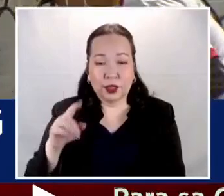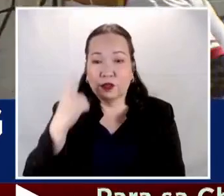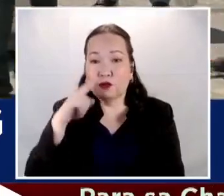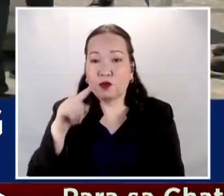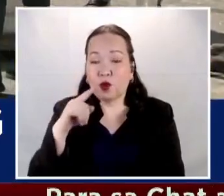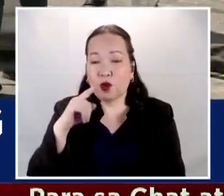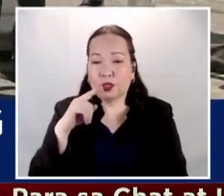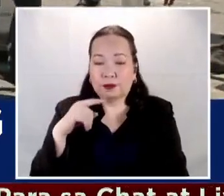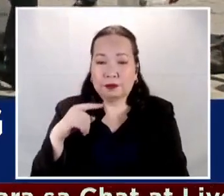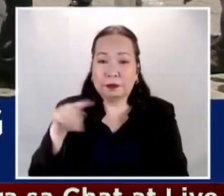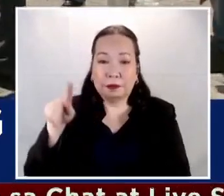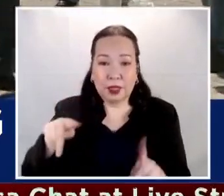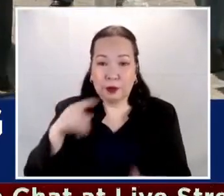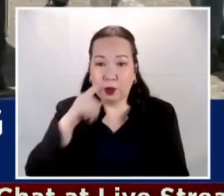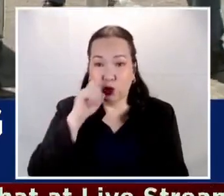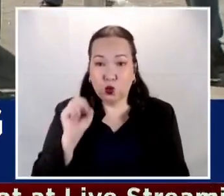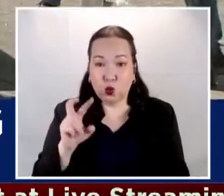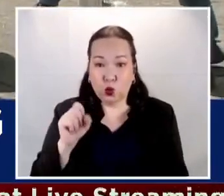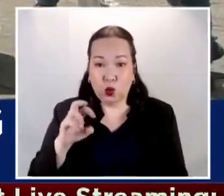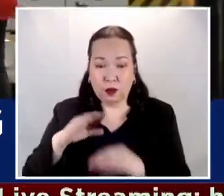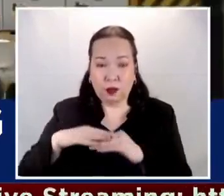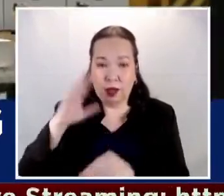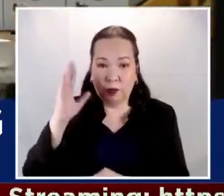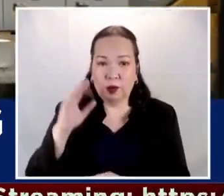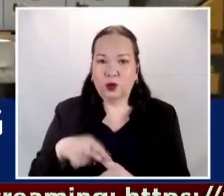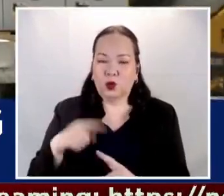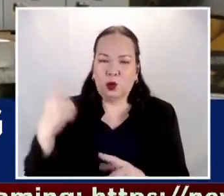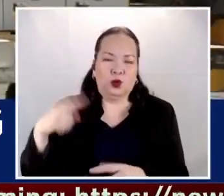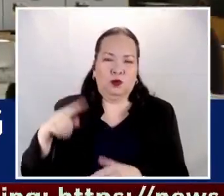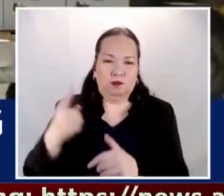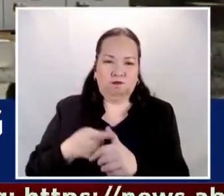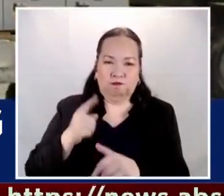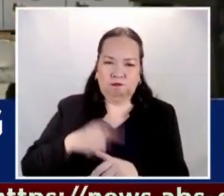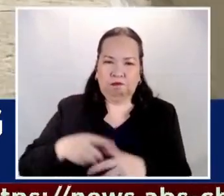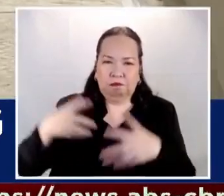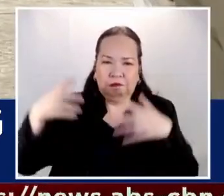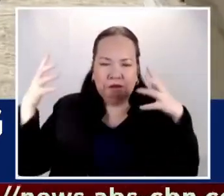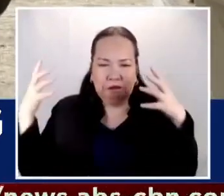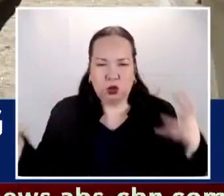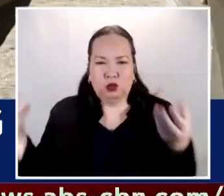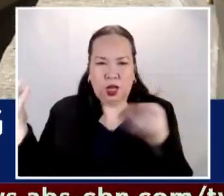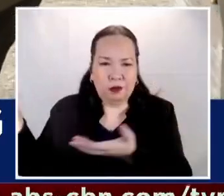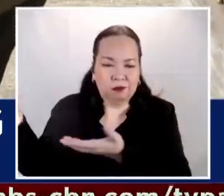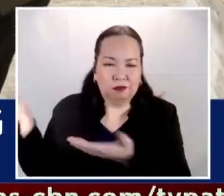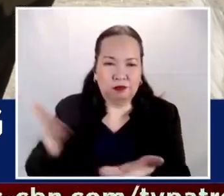pataas. Ito ang pinakamalaking single shipment ng bakuna kontra COVID sa bansa na